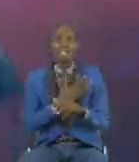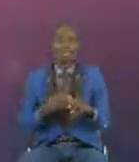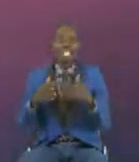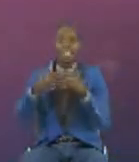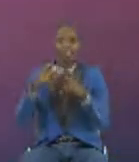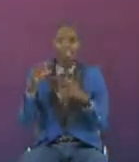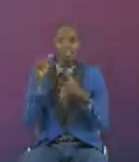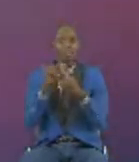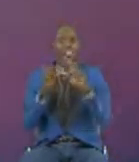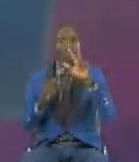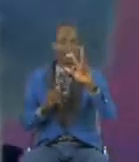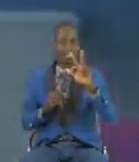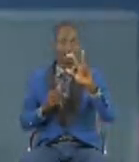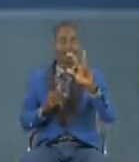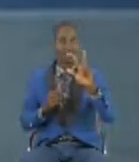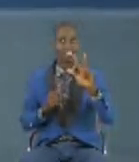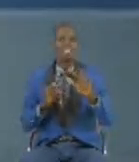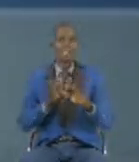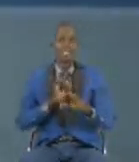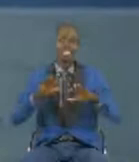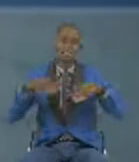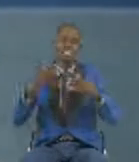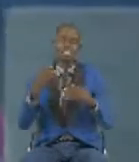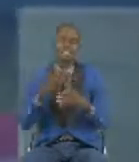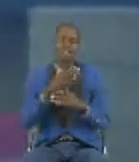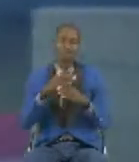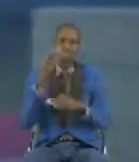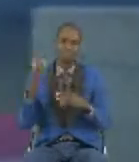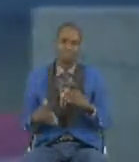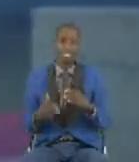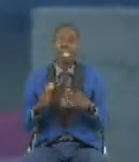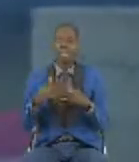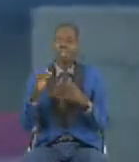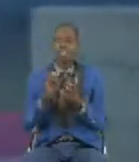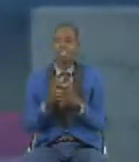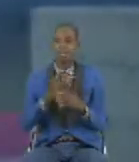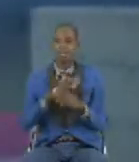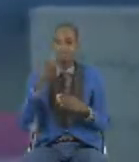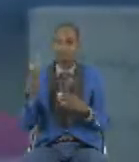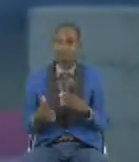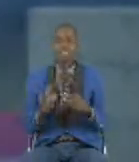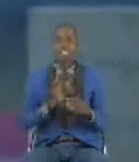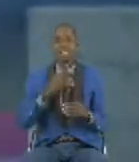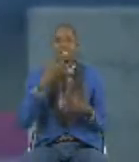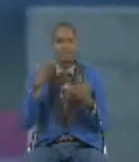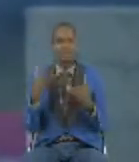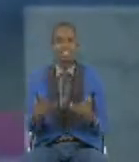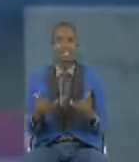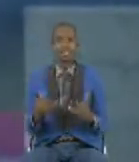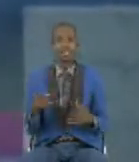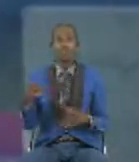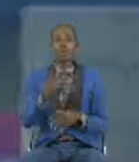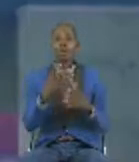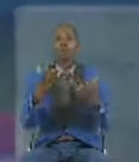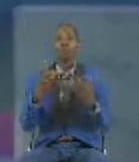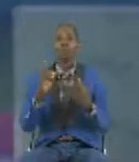troisième point, j'ai lancé l'appel. Et après la conclusion, j'ai dit, maintenant, vous voulez recevoir